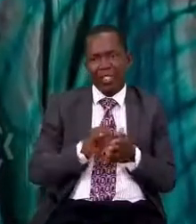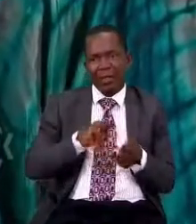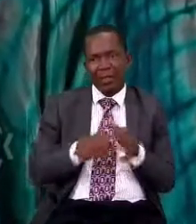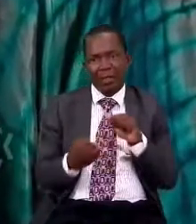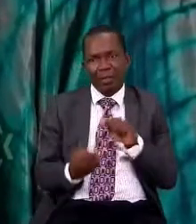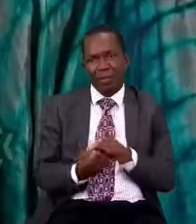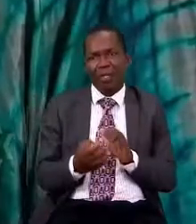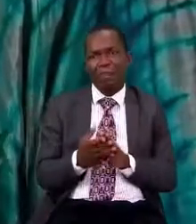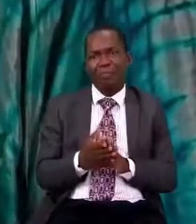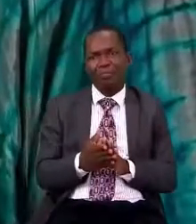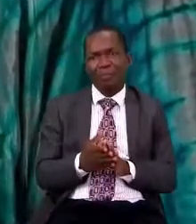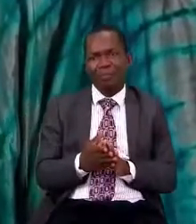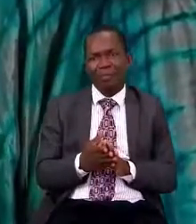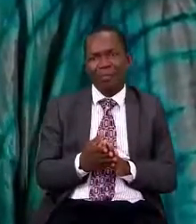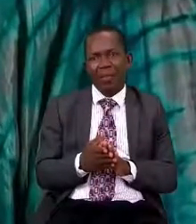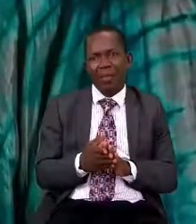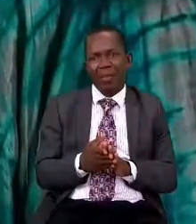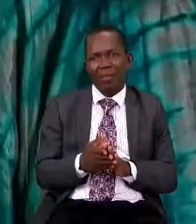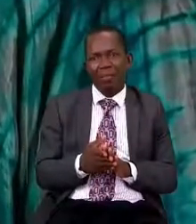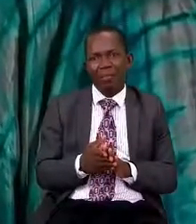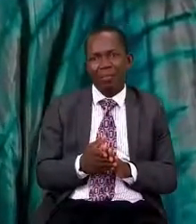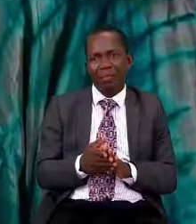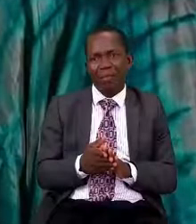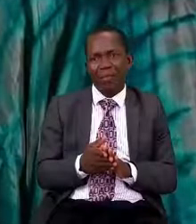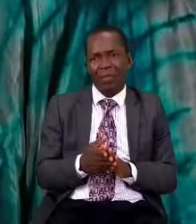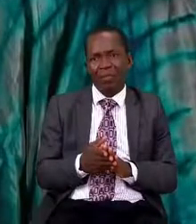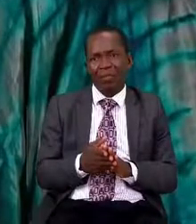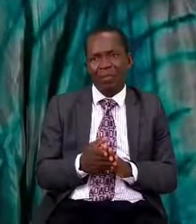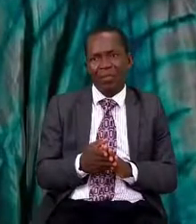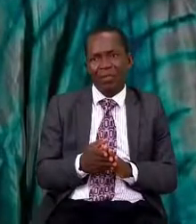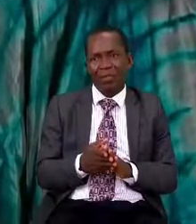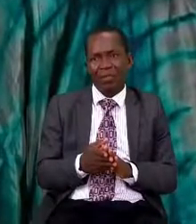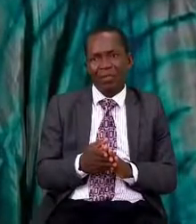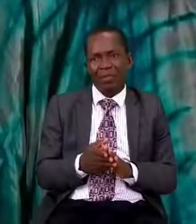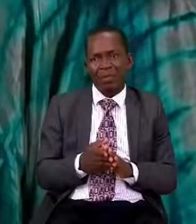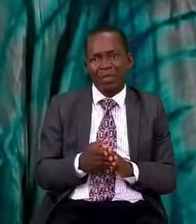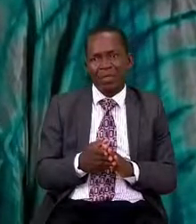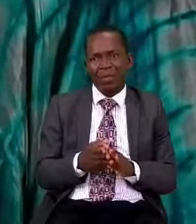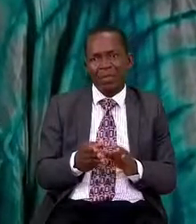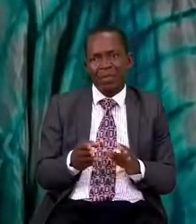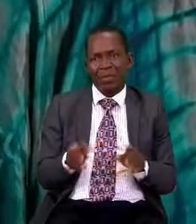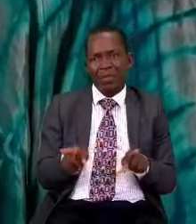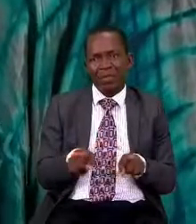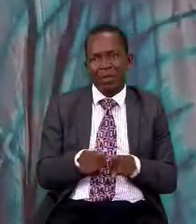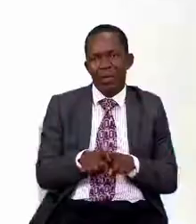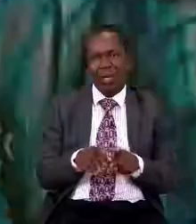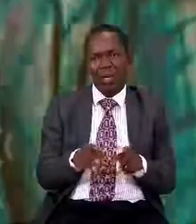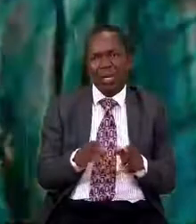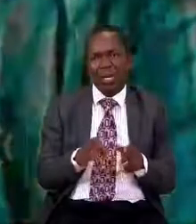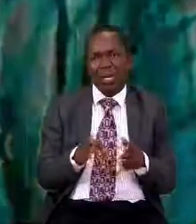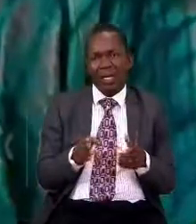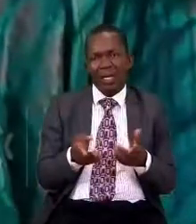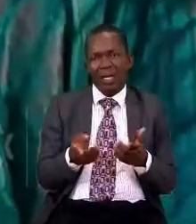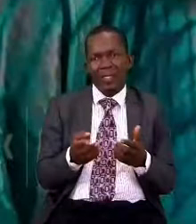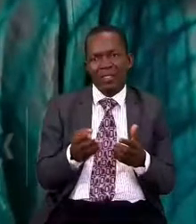que l'opération. La femme a dit non. Pour compliquer la situation,